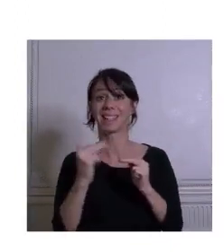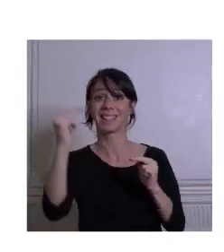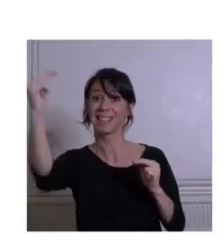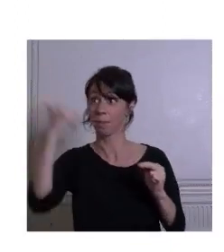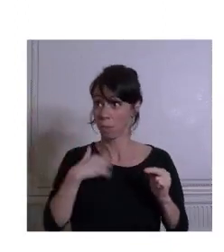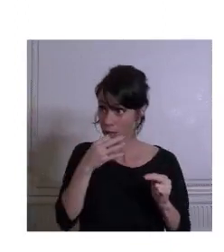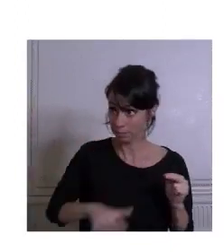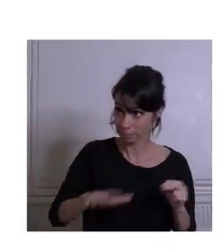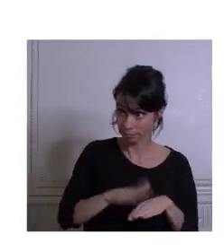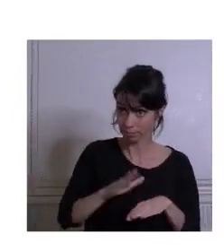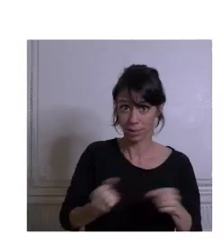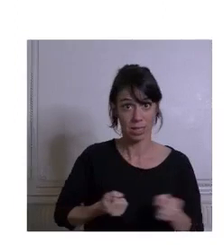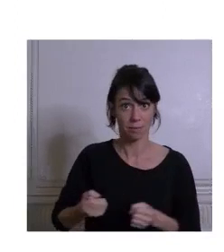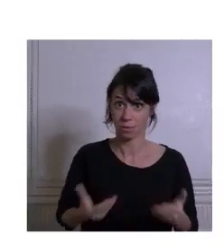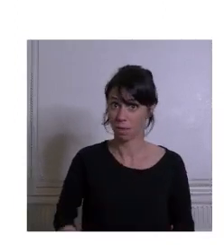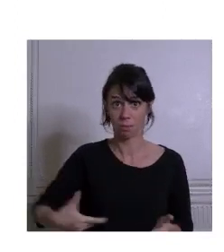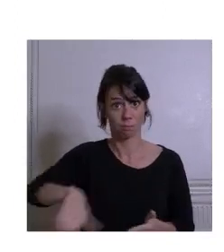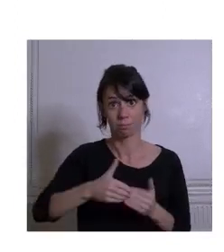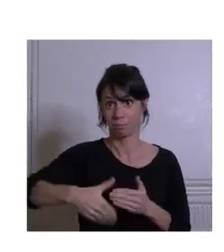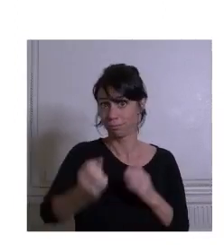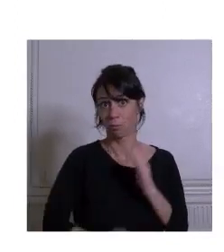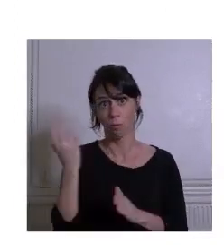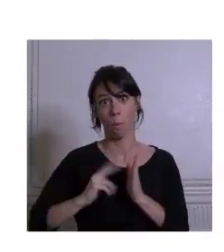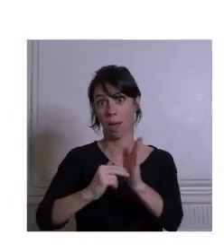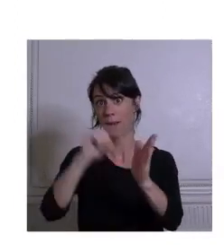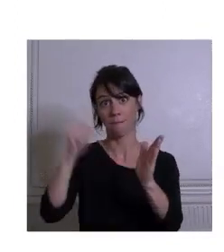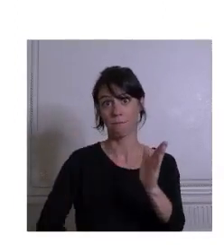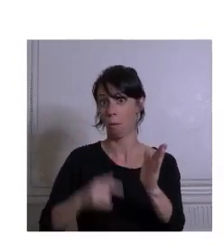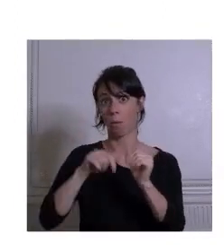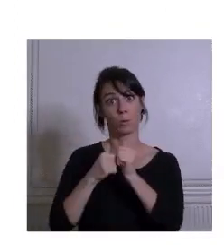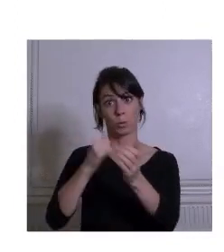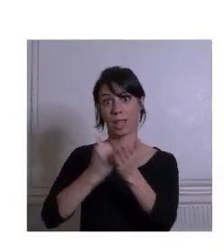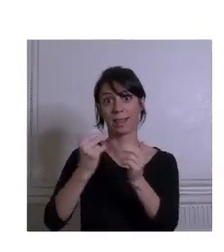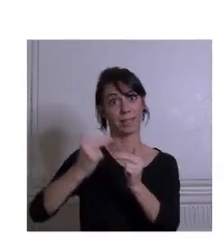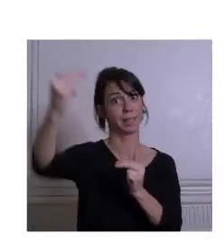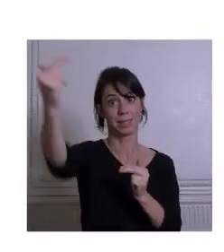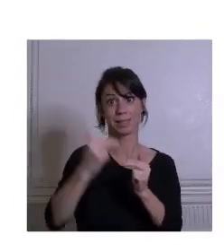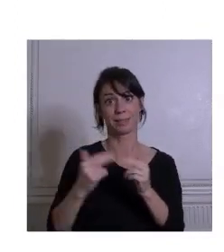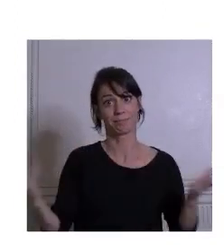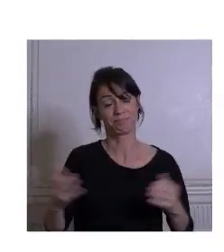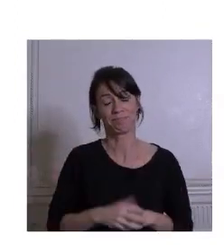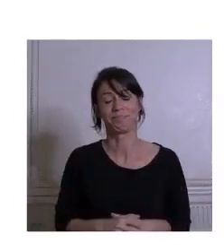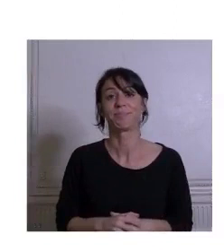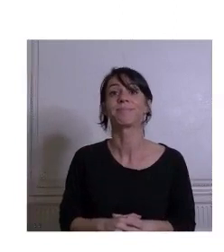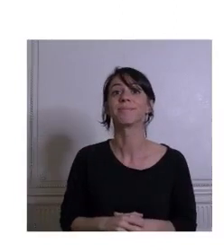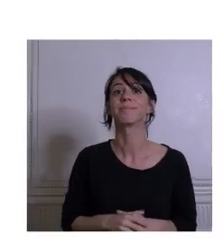C'est très clair. Merci beaucoup. Les demandes de parole à l'unanimité. Je vous remercie.